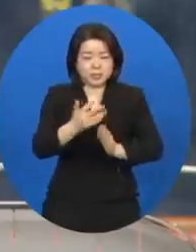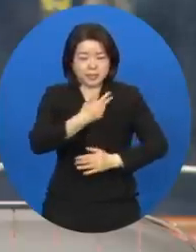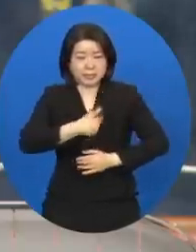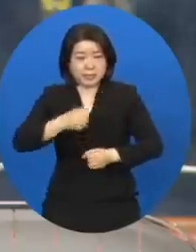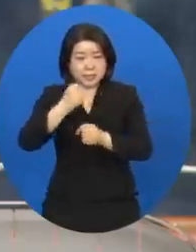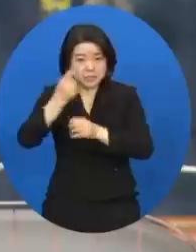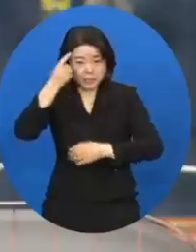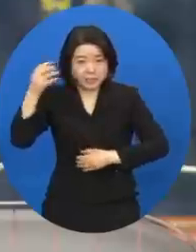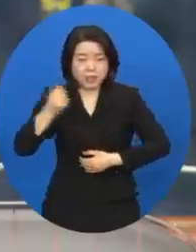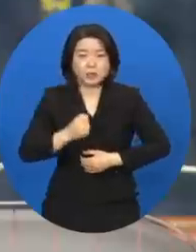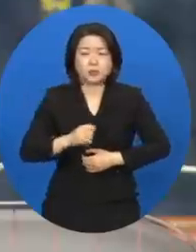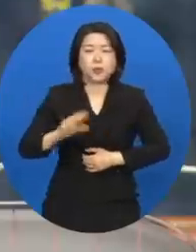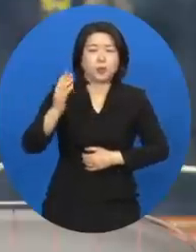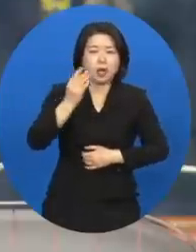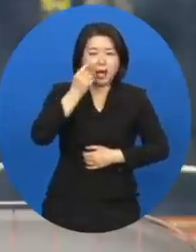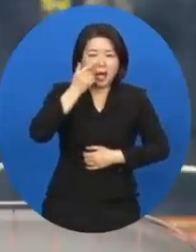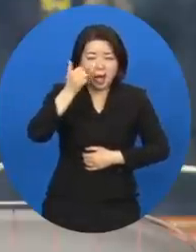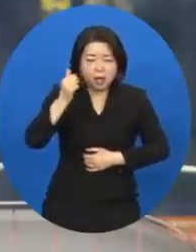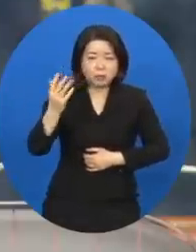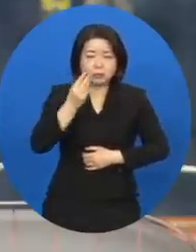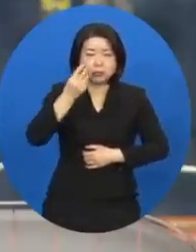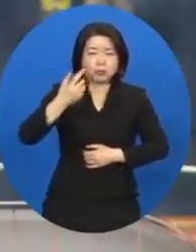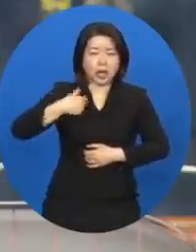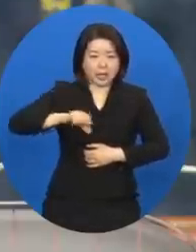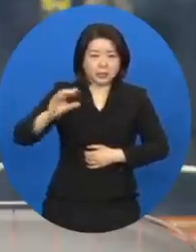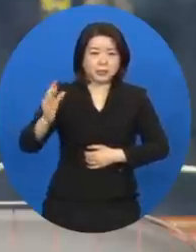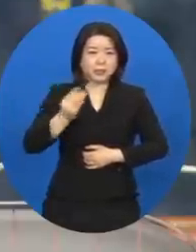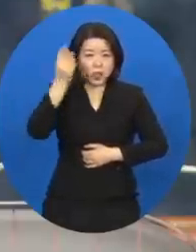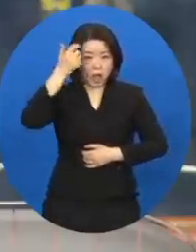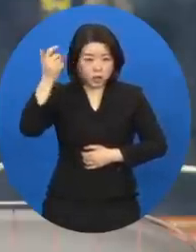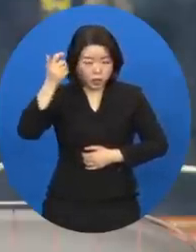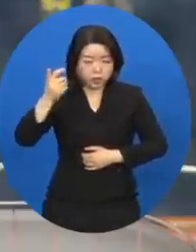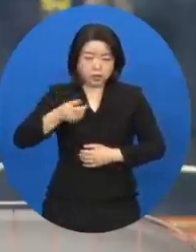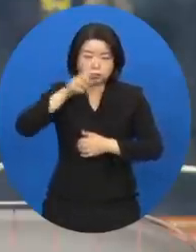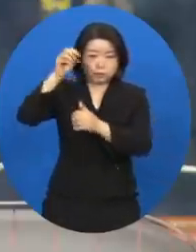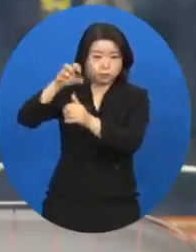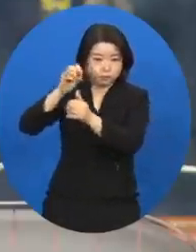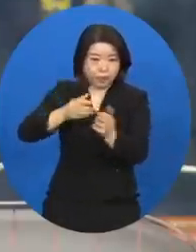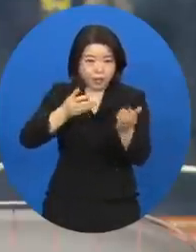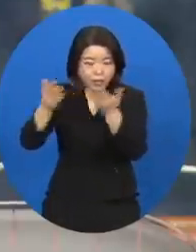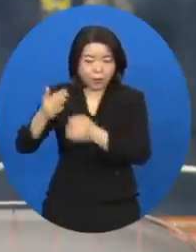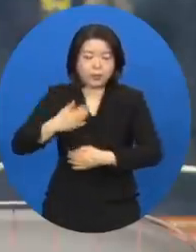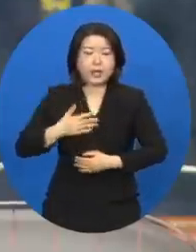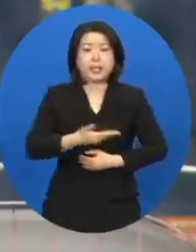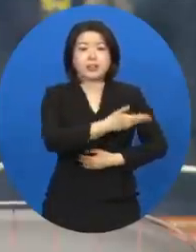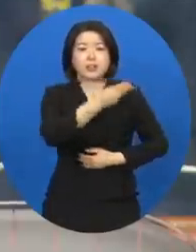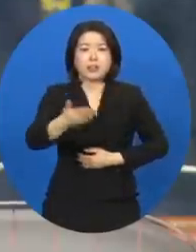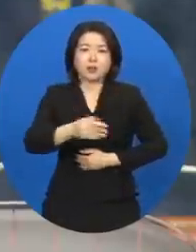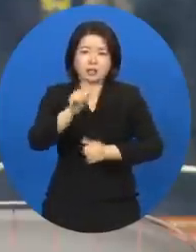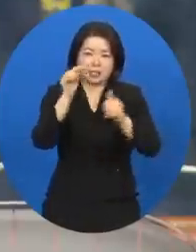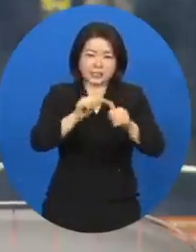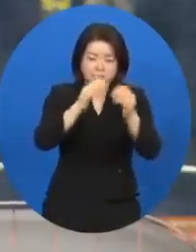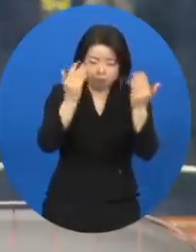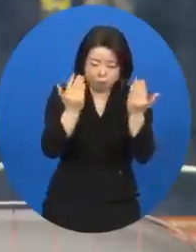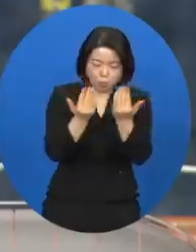아버지와 아들과 성령의 이름으로 세례를 베풀고 내가 너에게 분부한 모든 것을 가르쳐 지키게 하라.